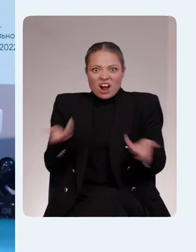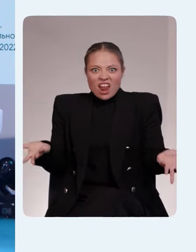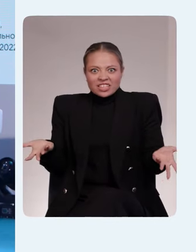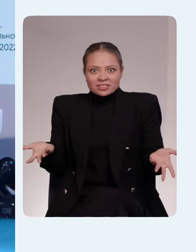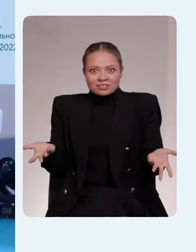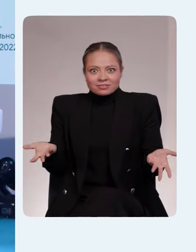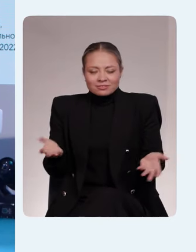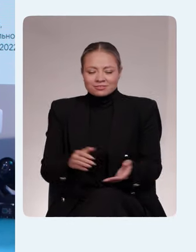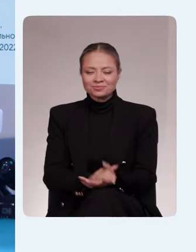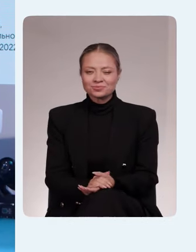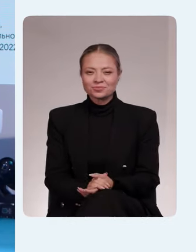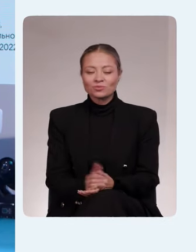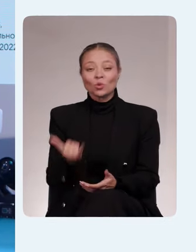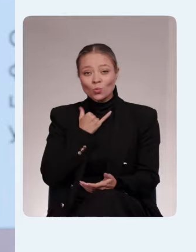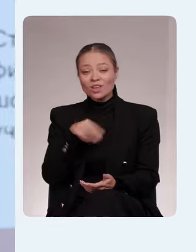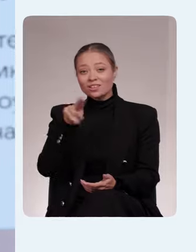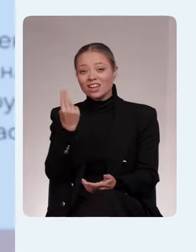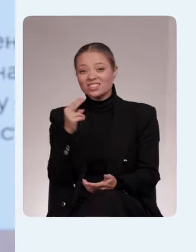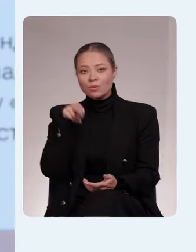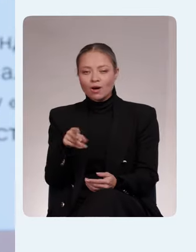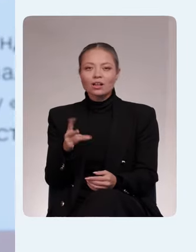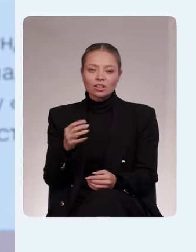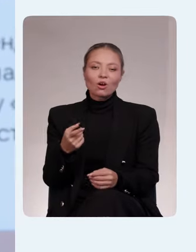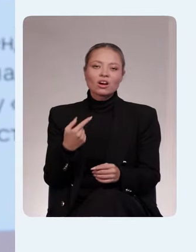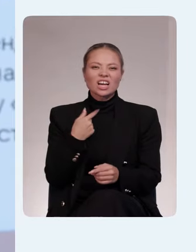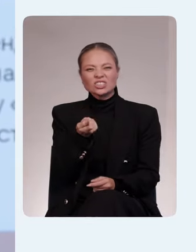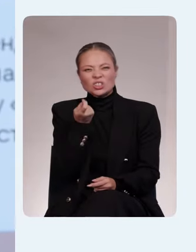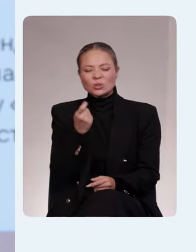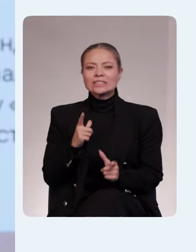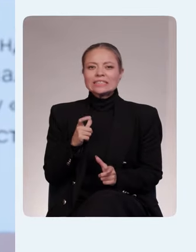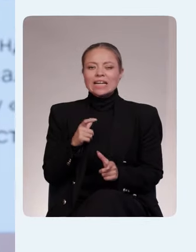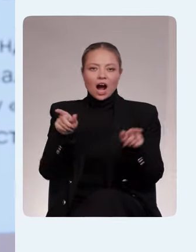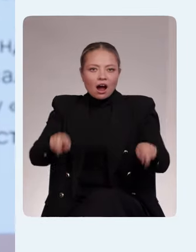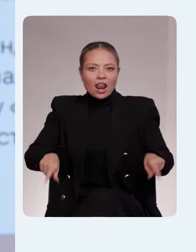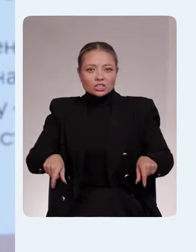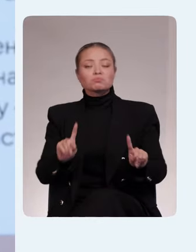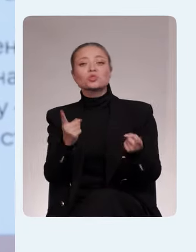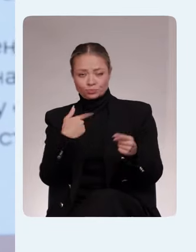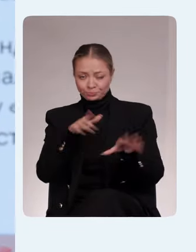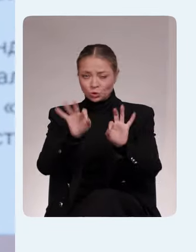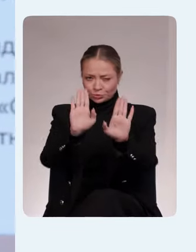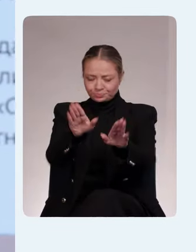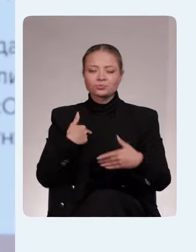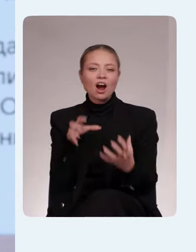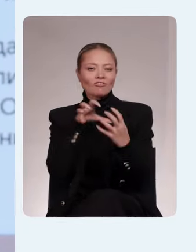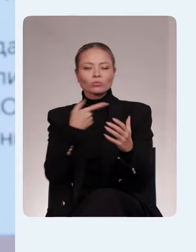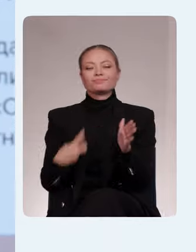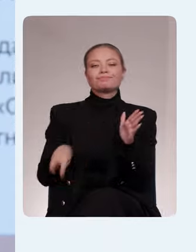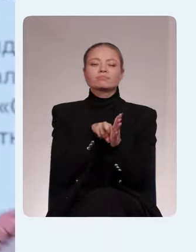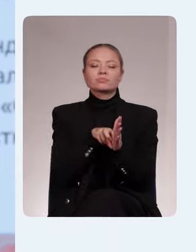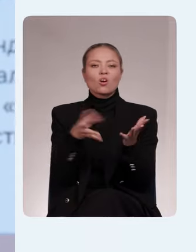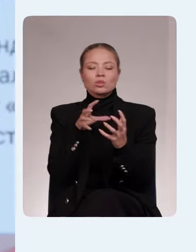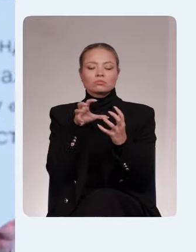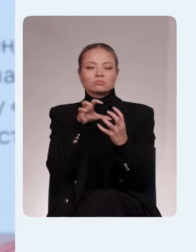управлять? У меня ДЦП, но я немножко завидую колясочникам. Сейчас объясню. Я ехал в автобусе. В какой-то момент